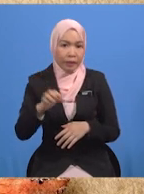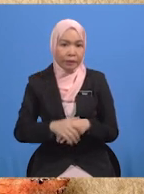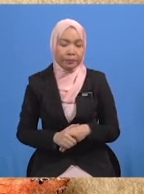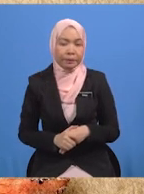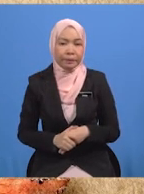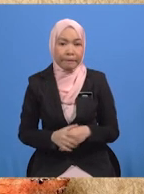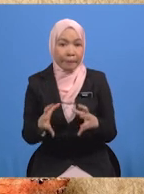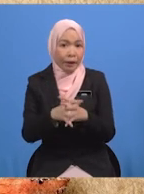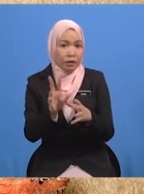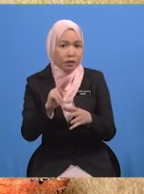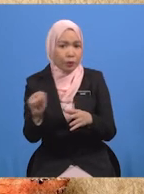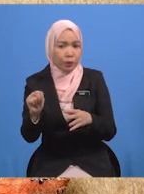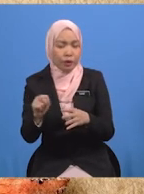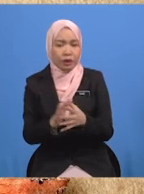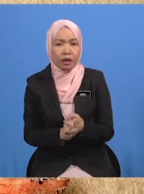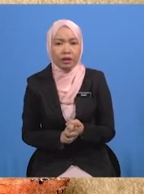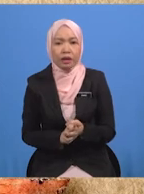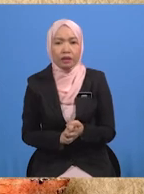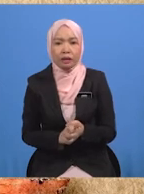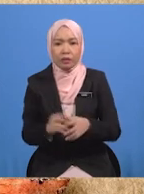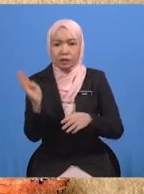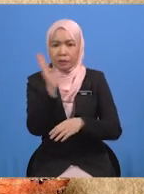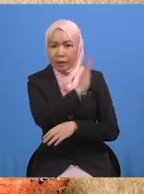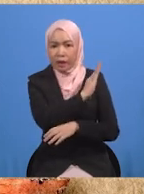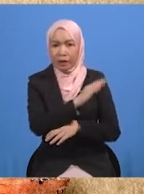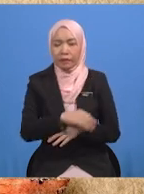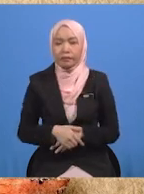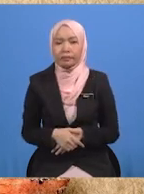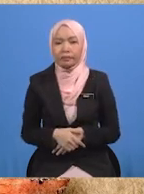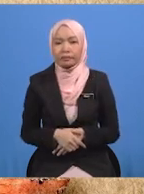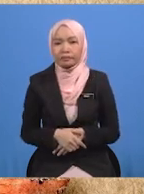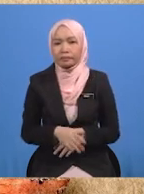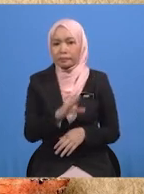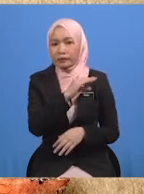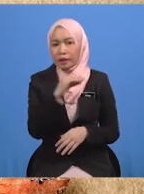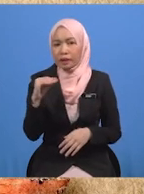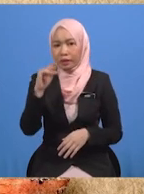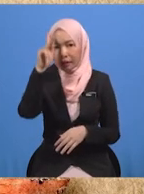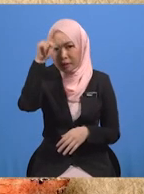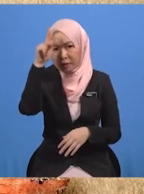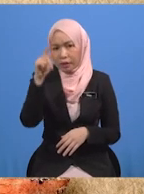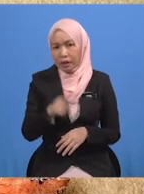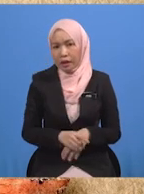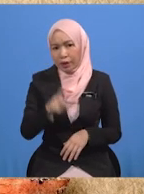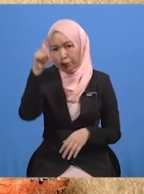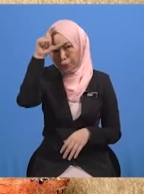dasar campur tangan ekoran pergolakan politik kerajaan Turki Uthmaniyah, permasalahan